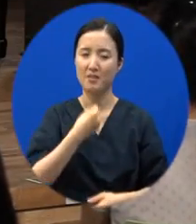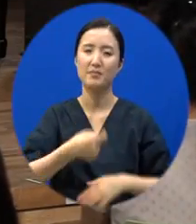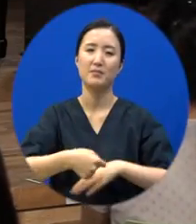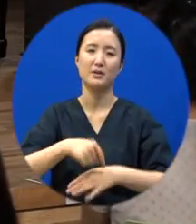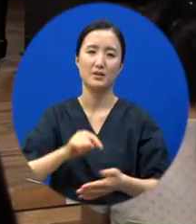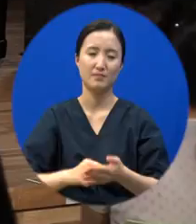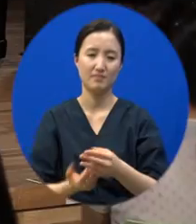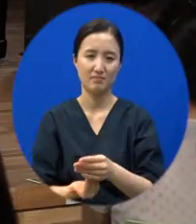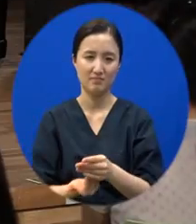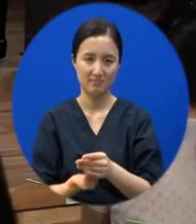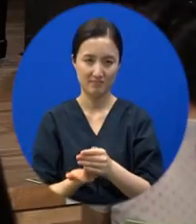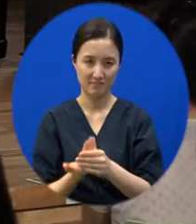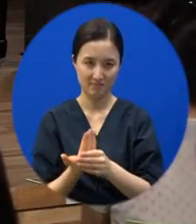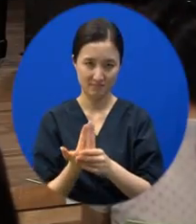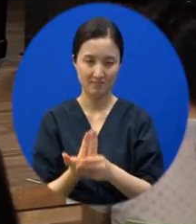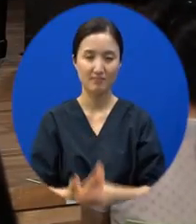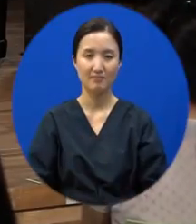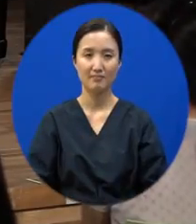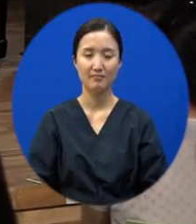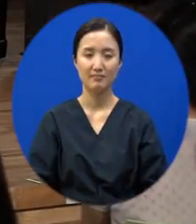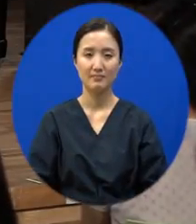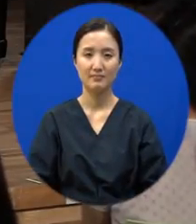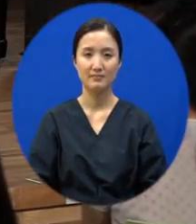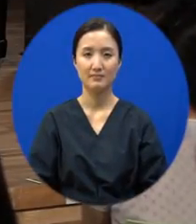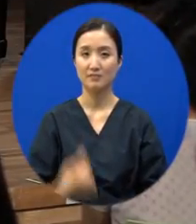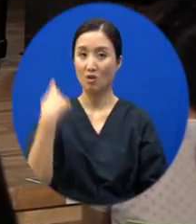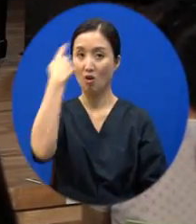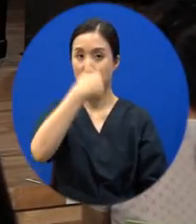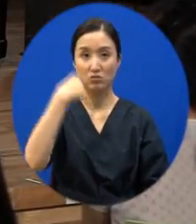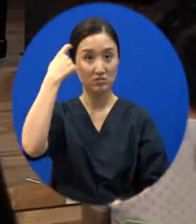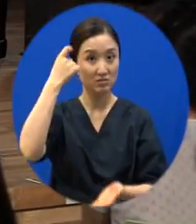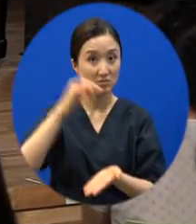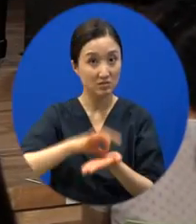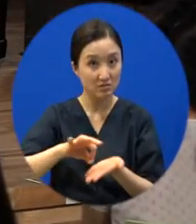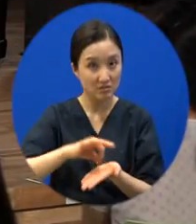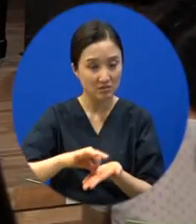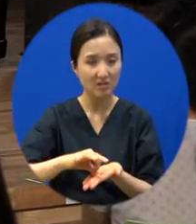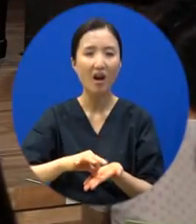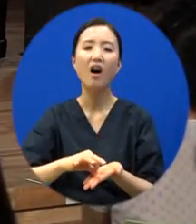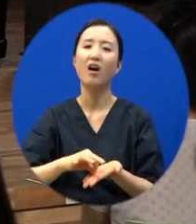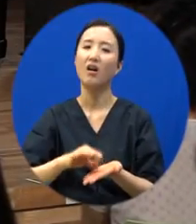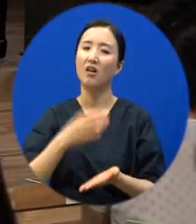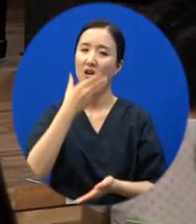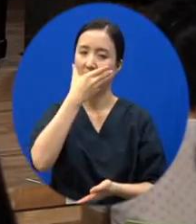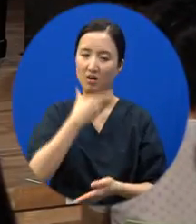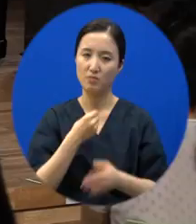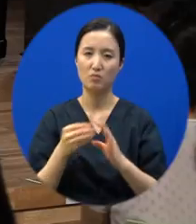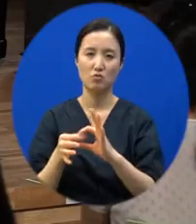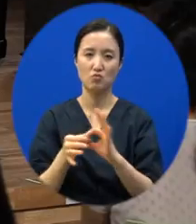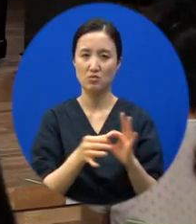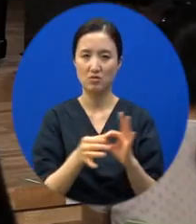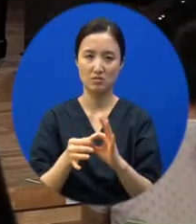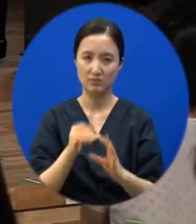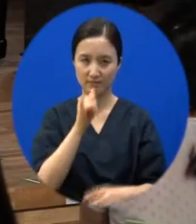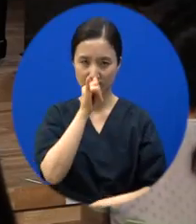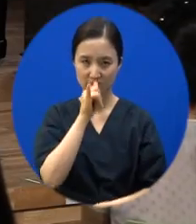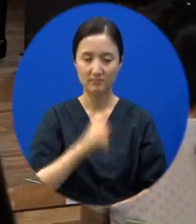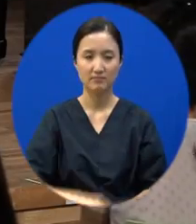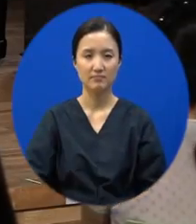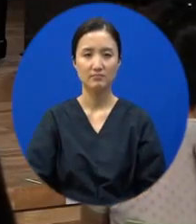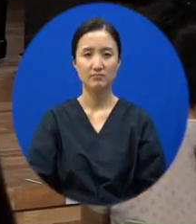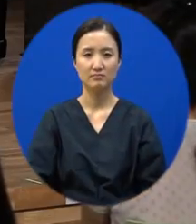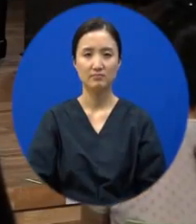행복하다고 느끼겠죠. 예. 네. 외모 관리가 왜 행복과 연관이 있는지 좀 이해가